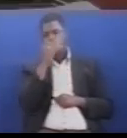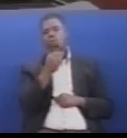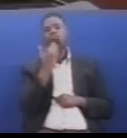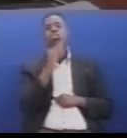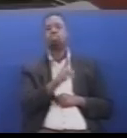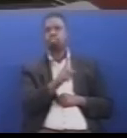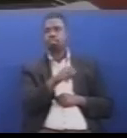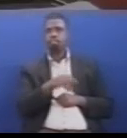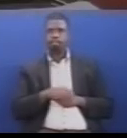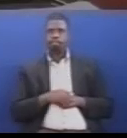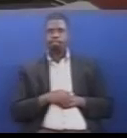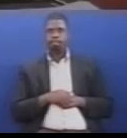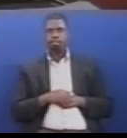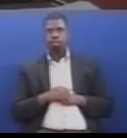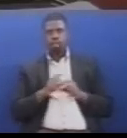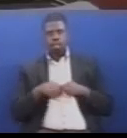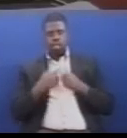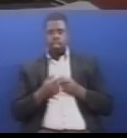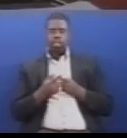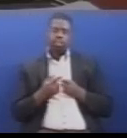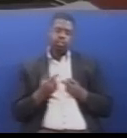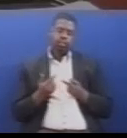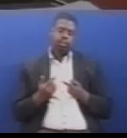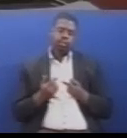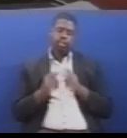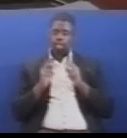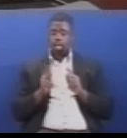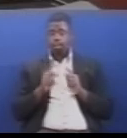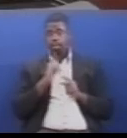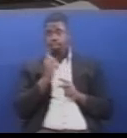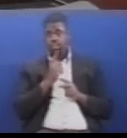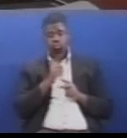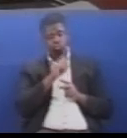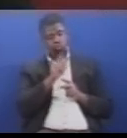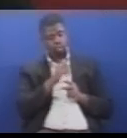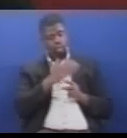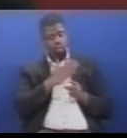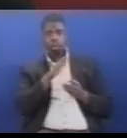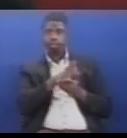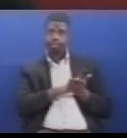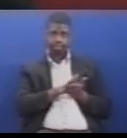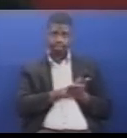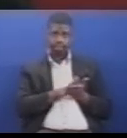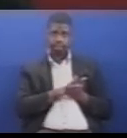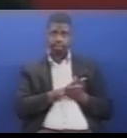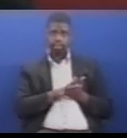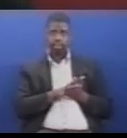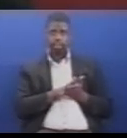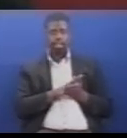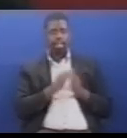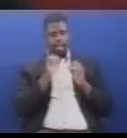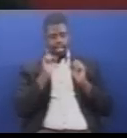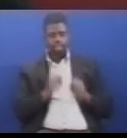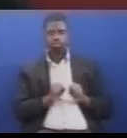vitatokea vifo. Lakini jibu ni kwamba kama nilivyojibu katika swali la msingi, ni kwamba lazima tuende kwa